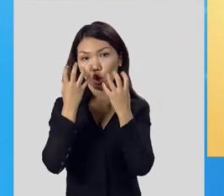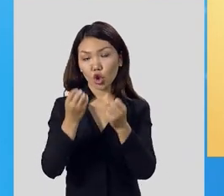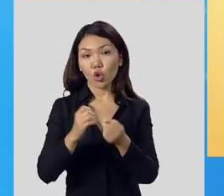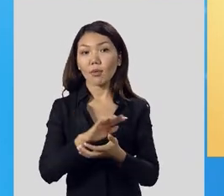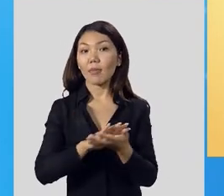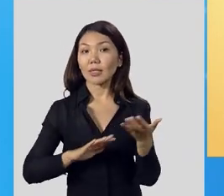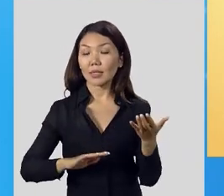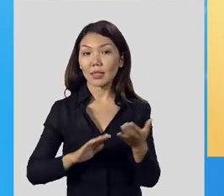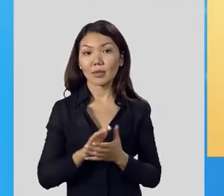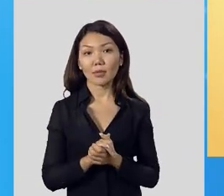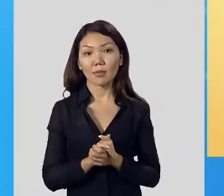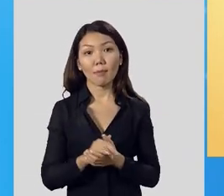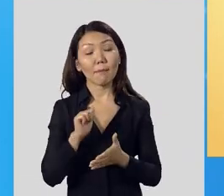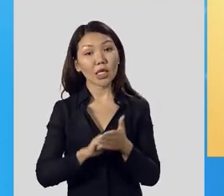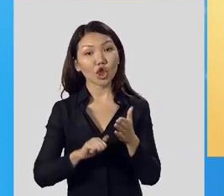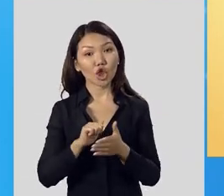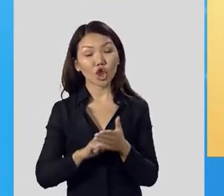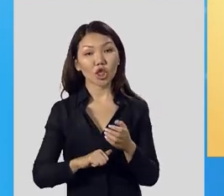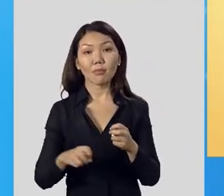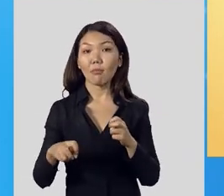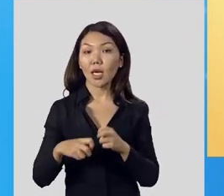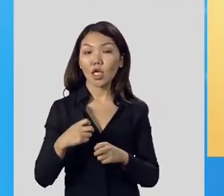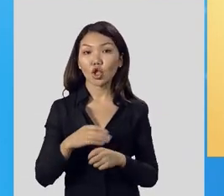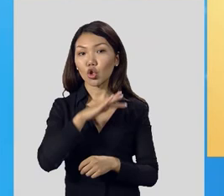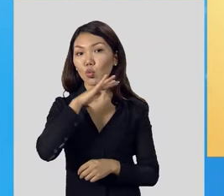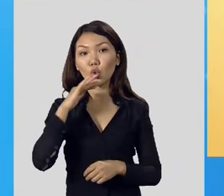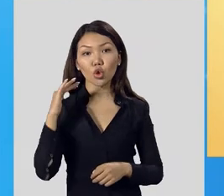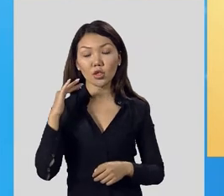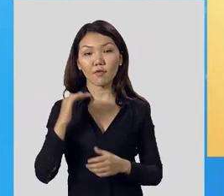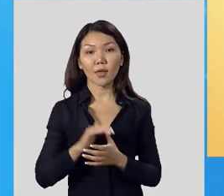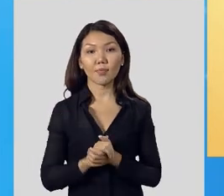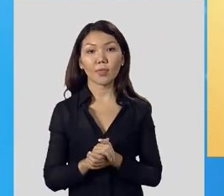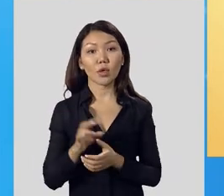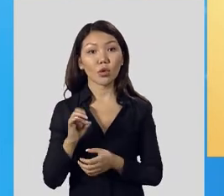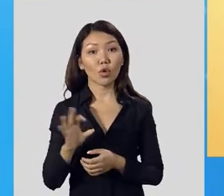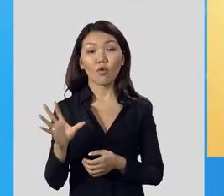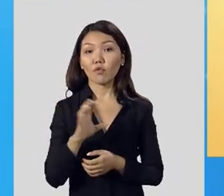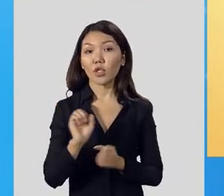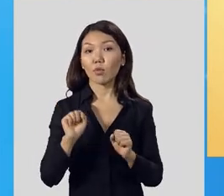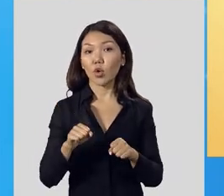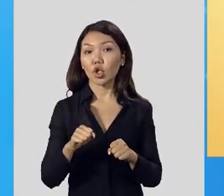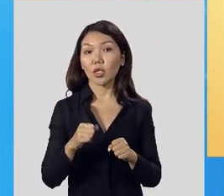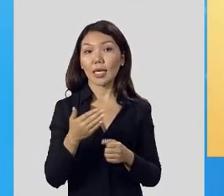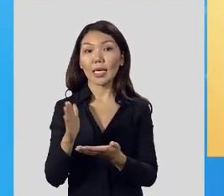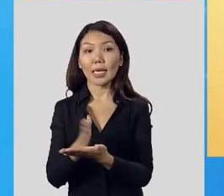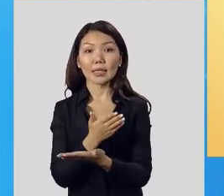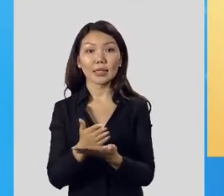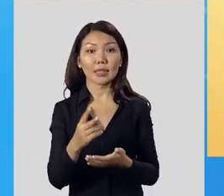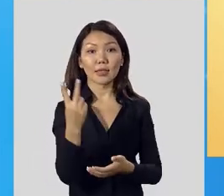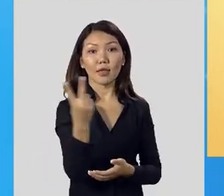Причин поражения нервной системы множество. но все их можно разделить на две